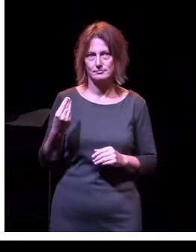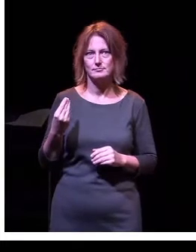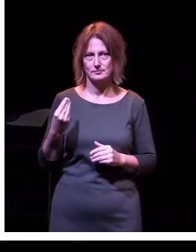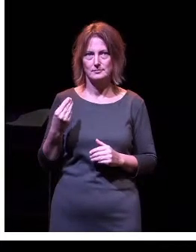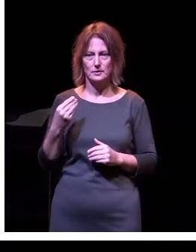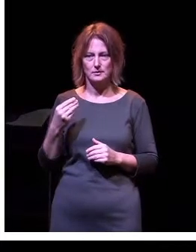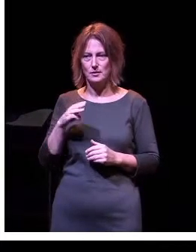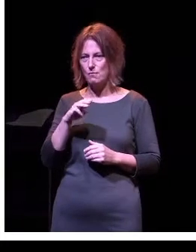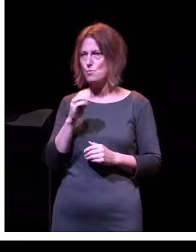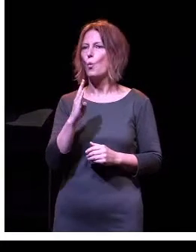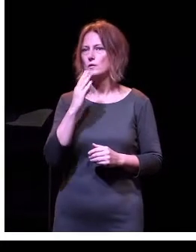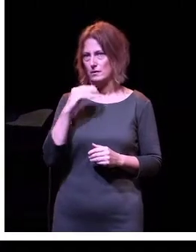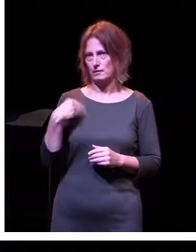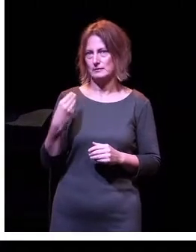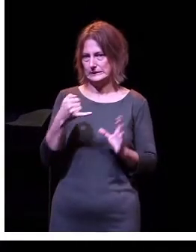även utanförskap.